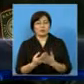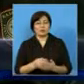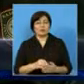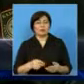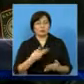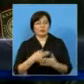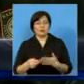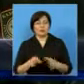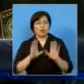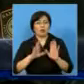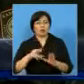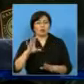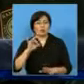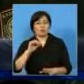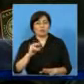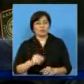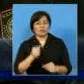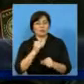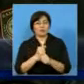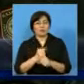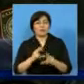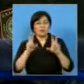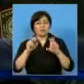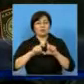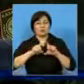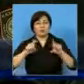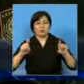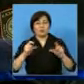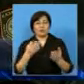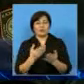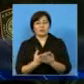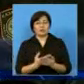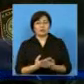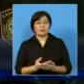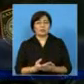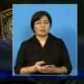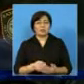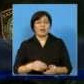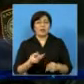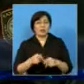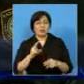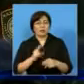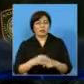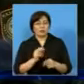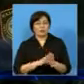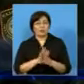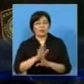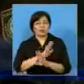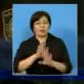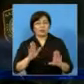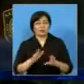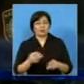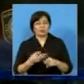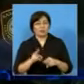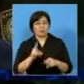только сертифицированные пиротехнические изделия в специальных магазинах. В целом сейчас из-под полы подобную продукцию не реализуют, так как за